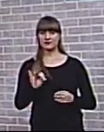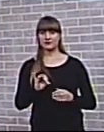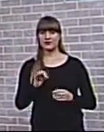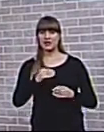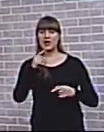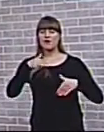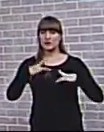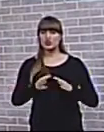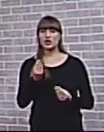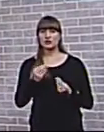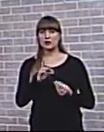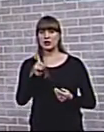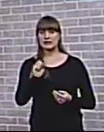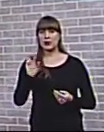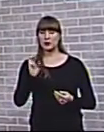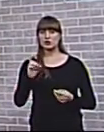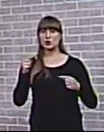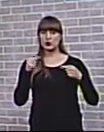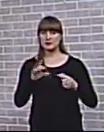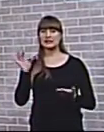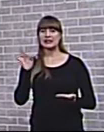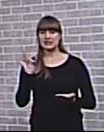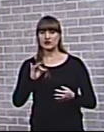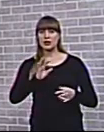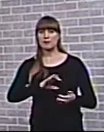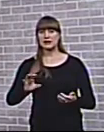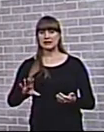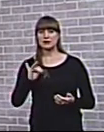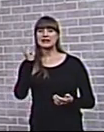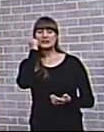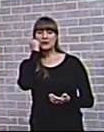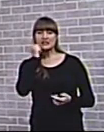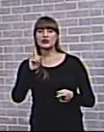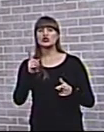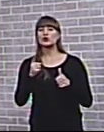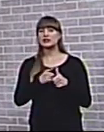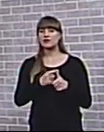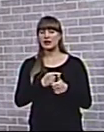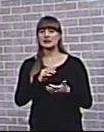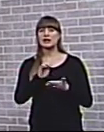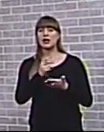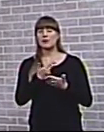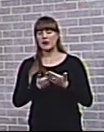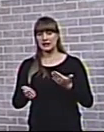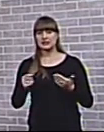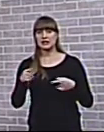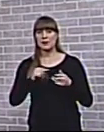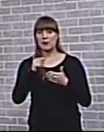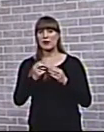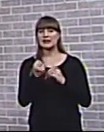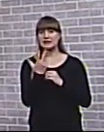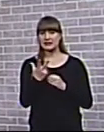В решающем матче за бронзу у соперниц ростовчанок, баскетболисток из Москвы, что называется, полетело. Они попали